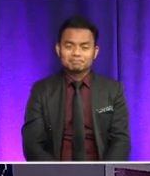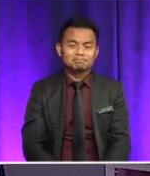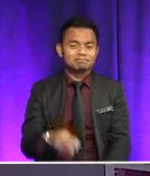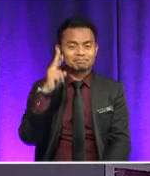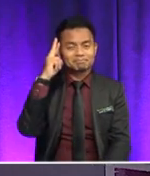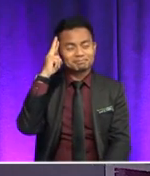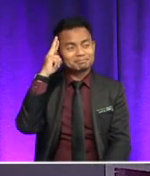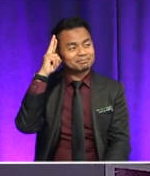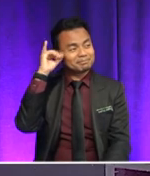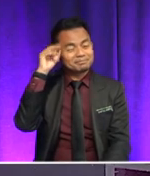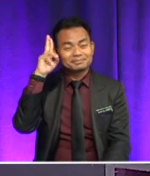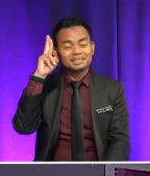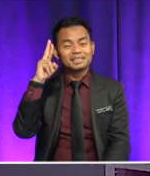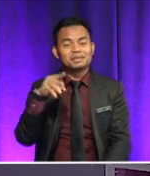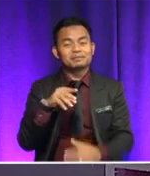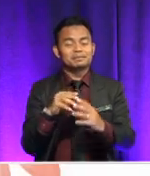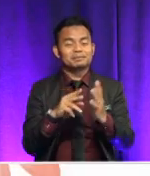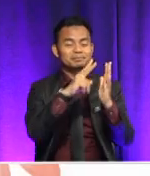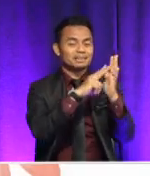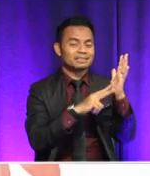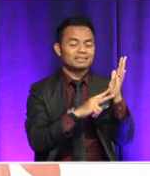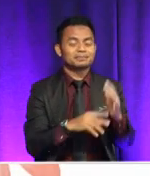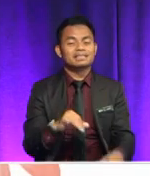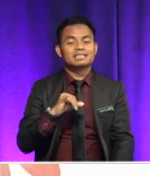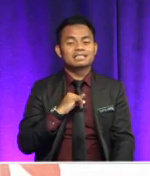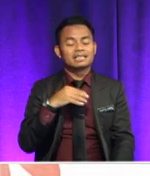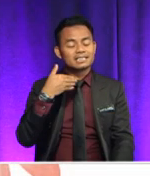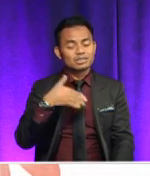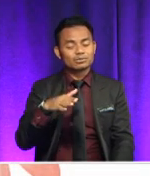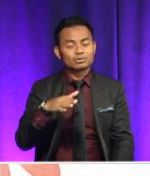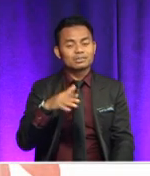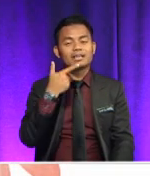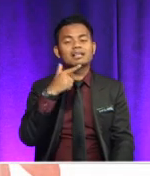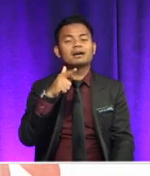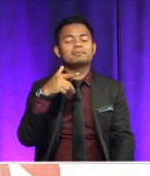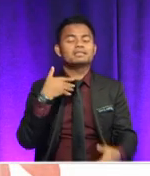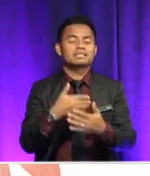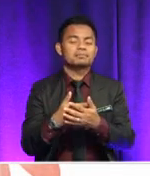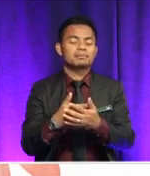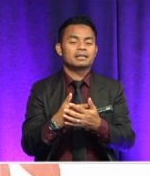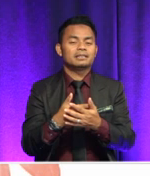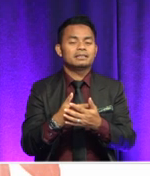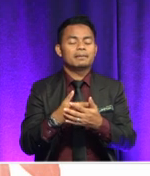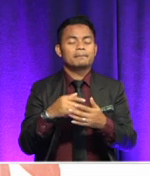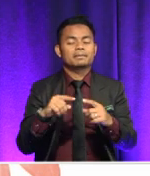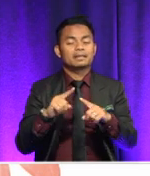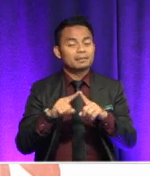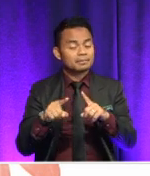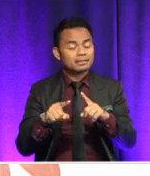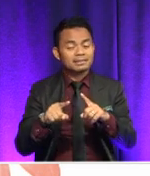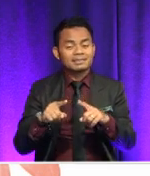yang pertama saya sudah lama sampai mana kali rekan-rekan saya yang lambat bertolak masih belum